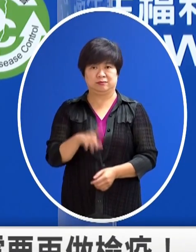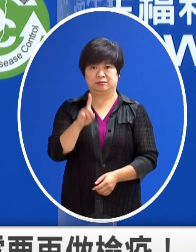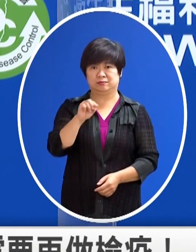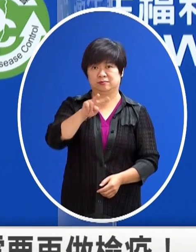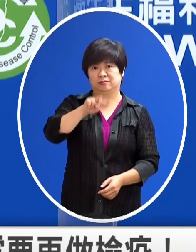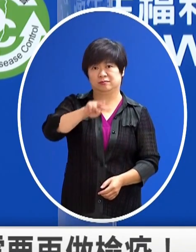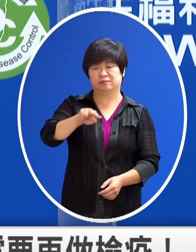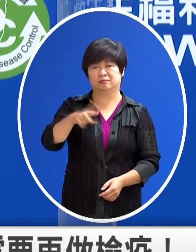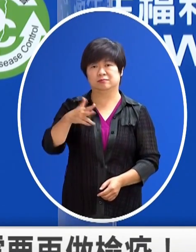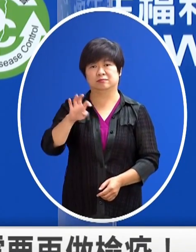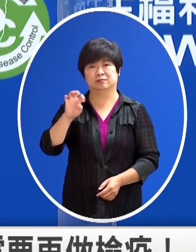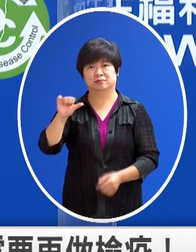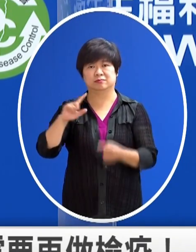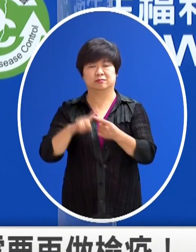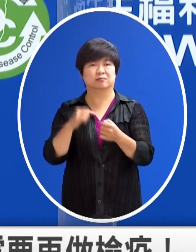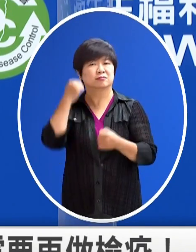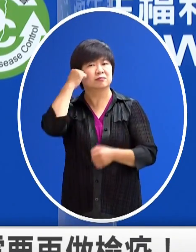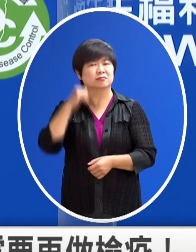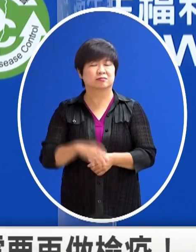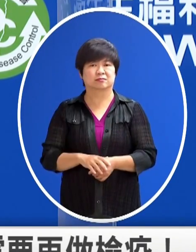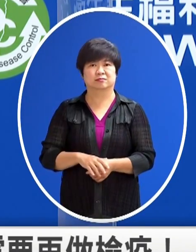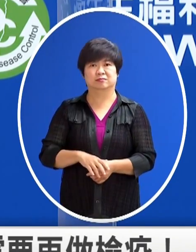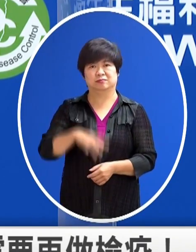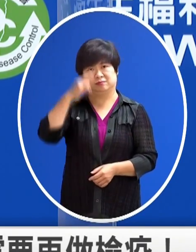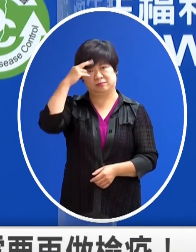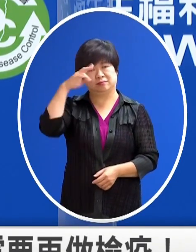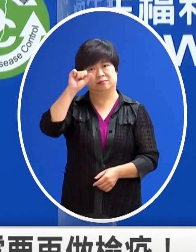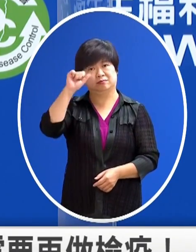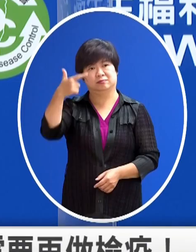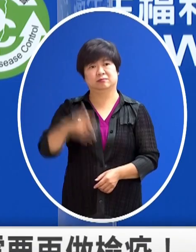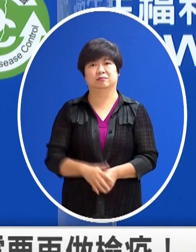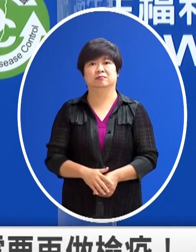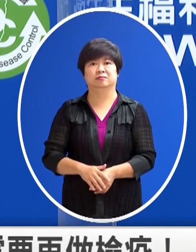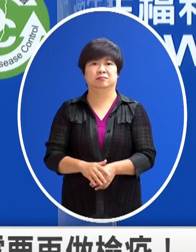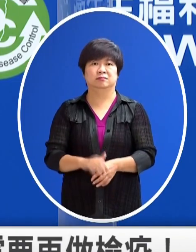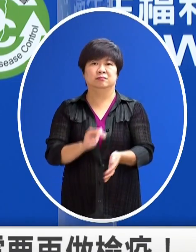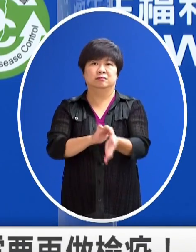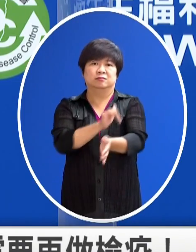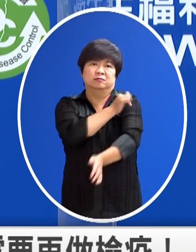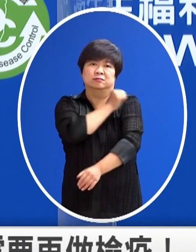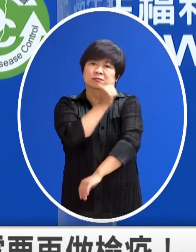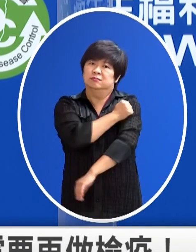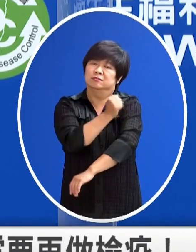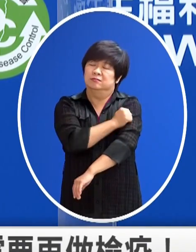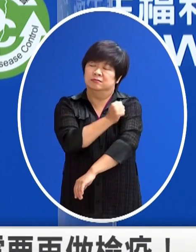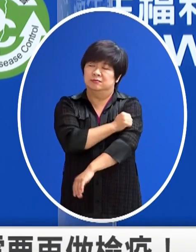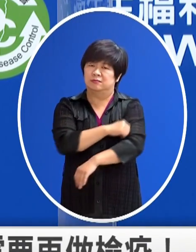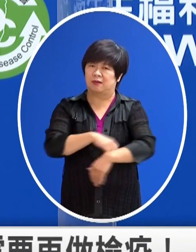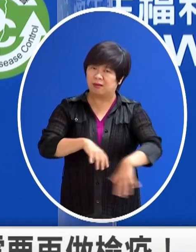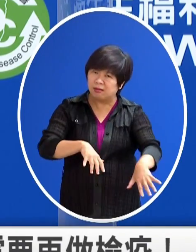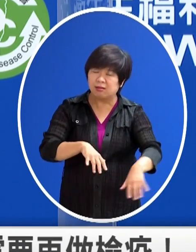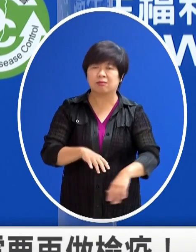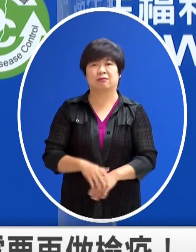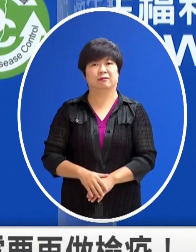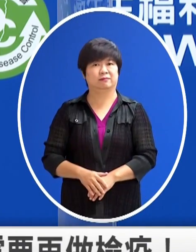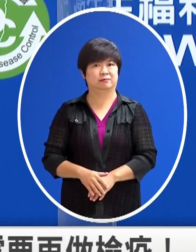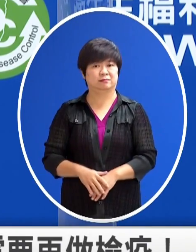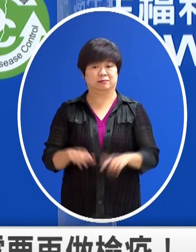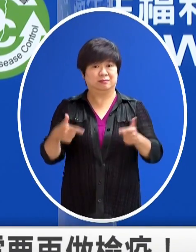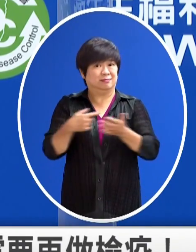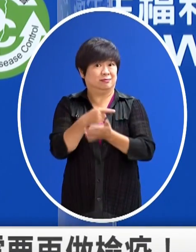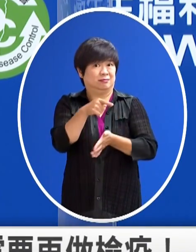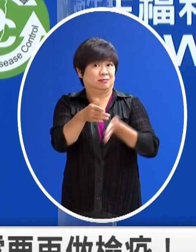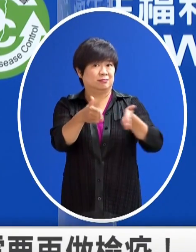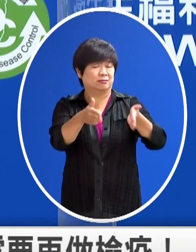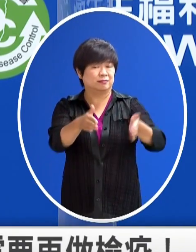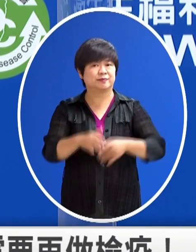12475人哈，就住这5-6天，就把我们的医疗量能都用光了。那这里面哈，当然不是只有这样子